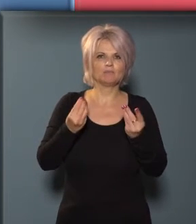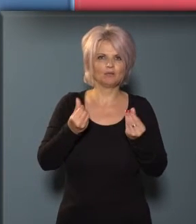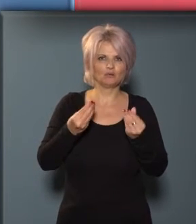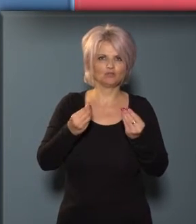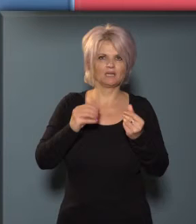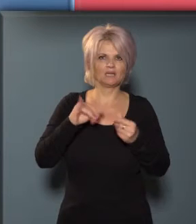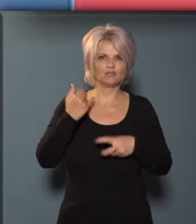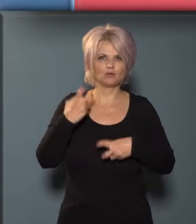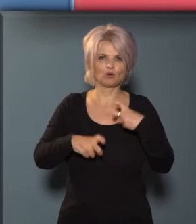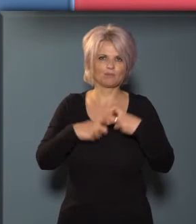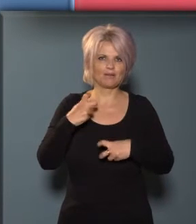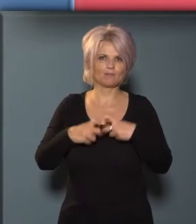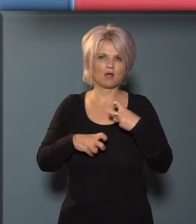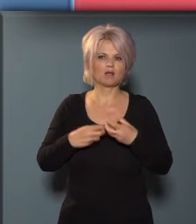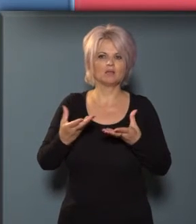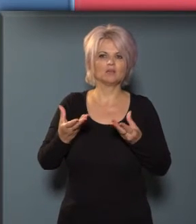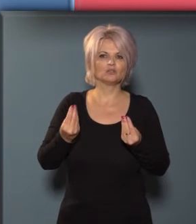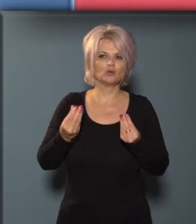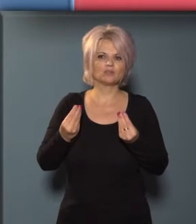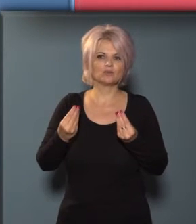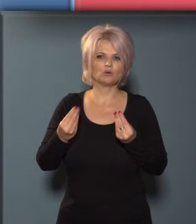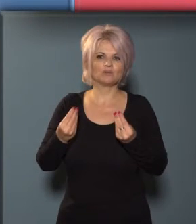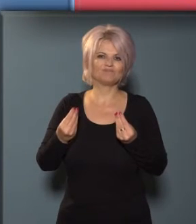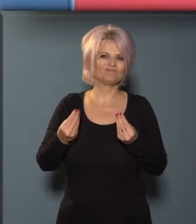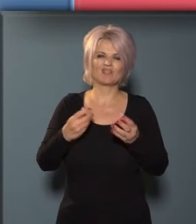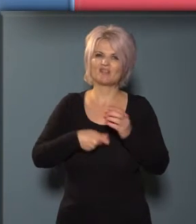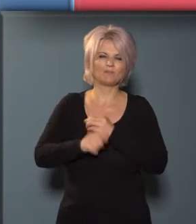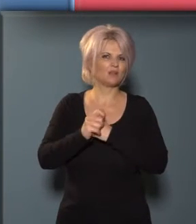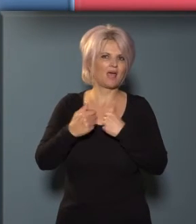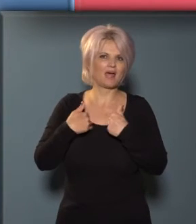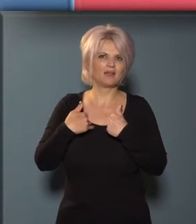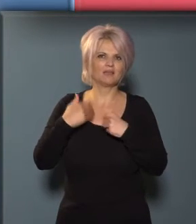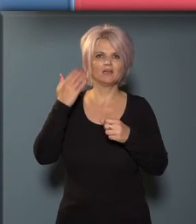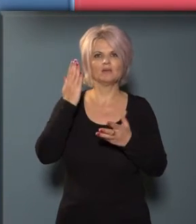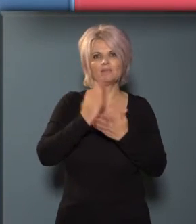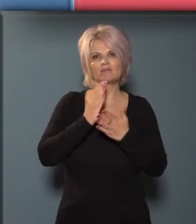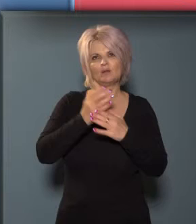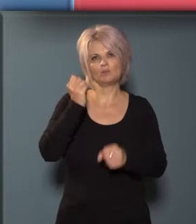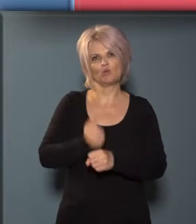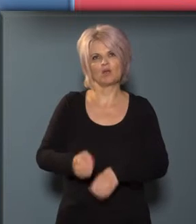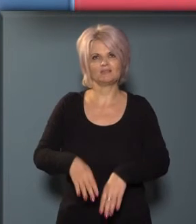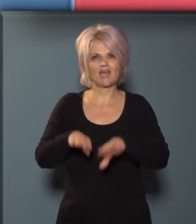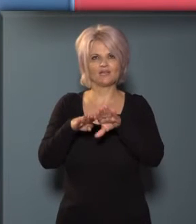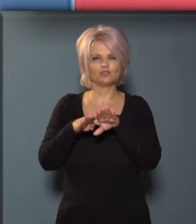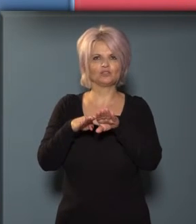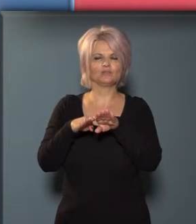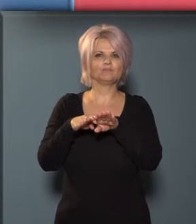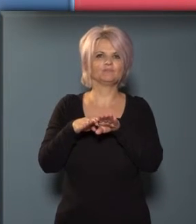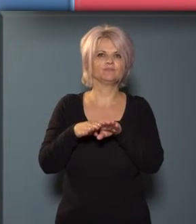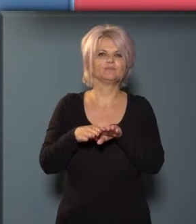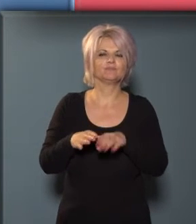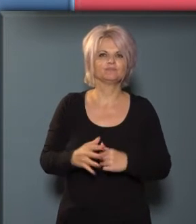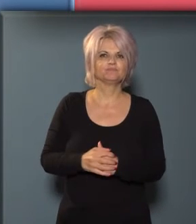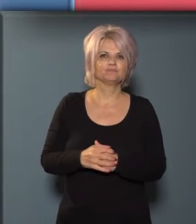is probléma van. Sok esetben nem találjuk meg azokat a kollégákat, akik itt